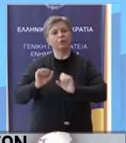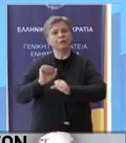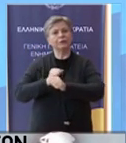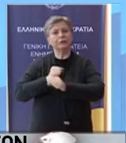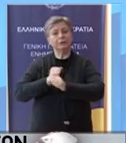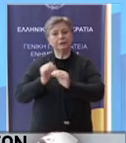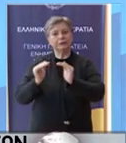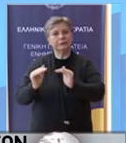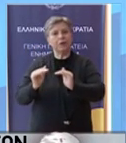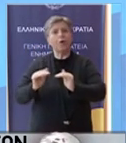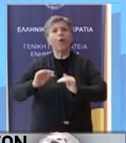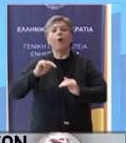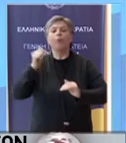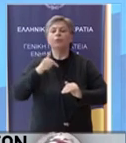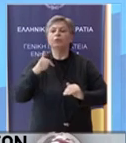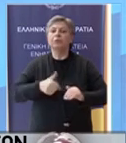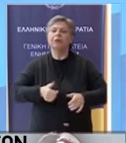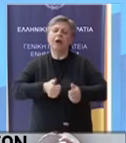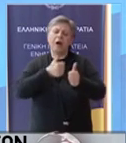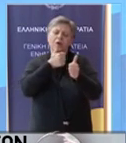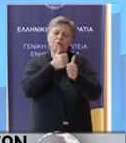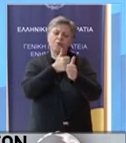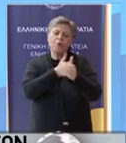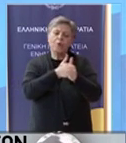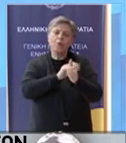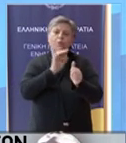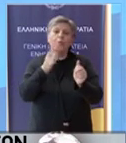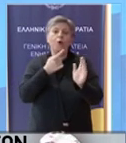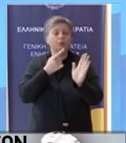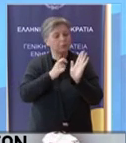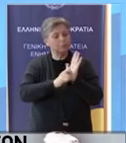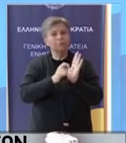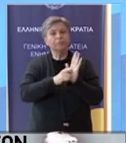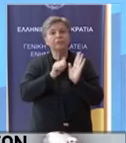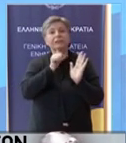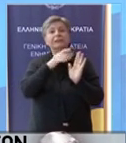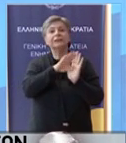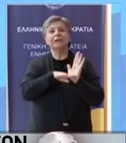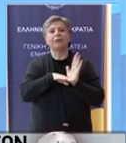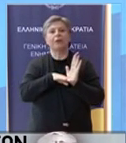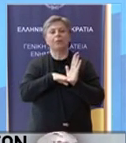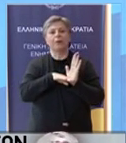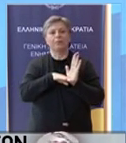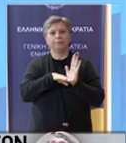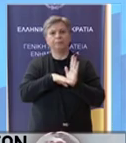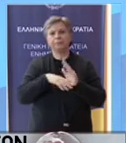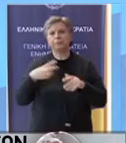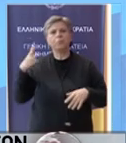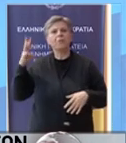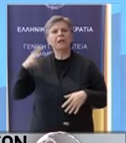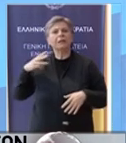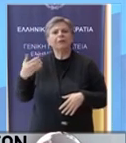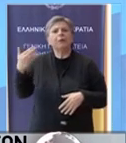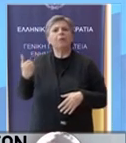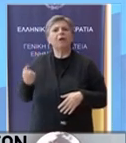να τηρήσει τη συνταγματική της υποχρέωση. Έστω και την τελευταία στιγμή. Να θυμίσω εξάλλου ότι μόλις τρεις μέρες πριν, η Νέα